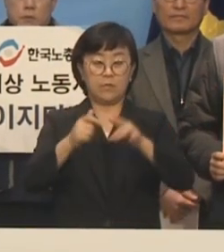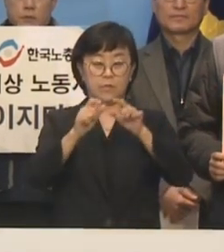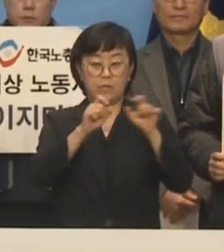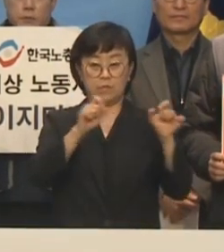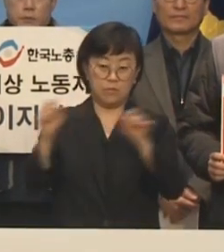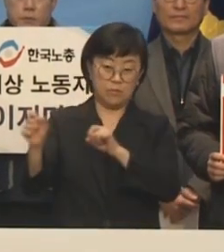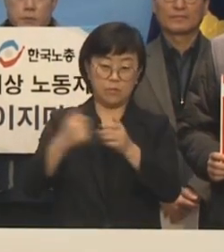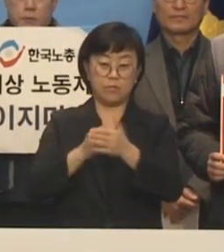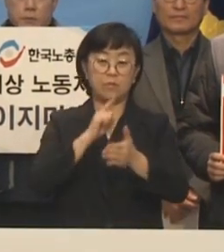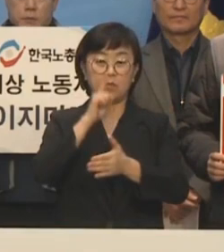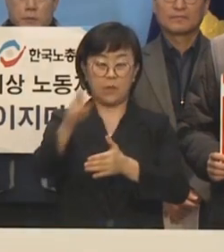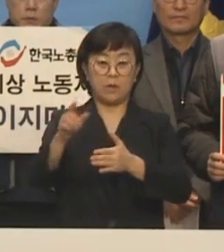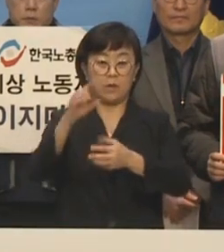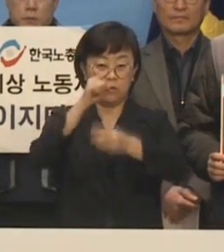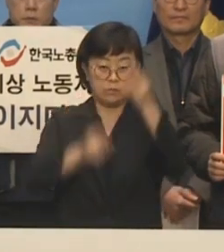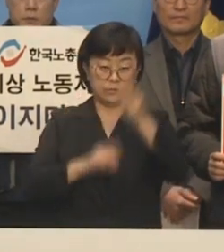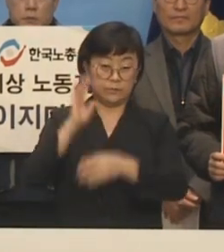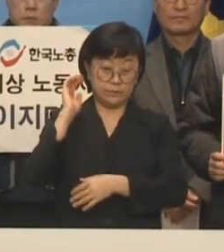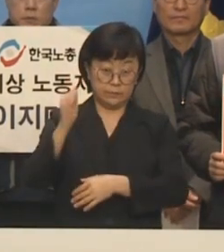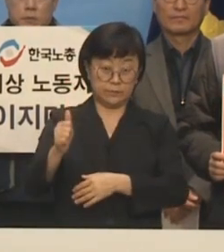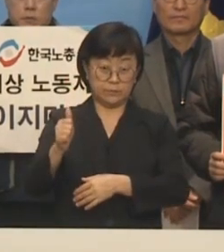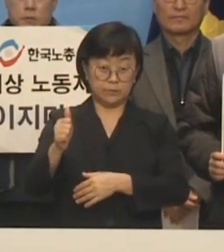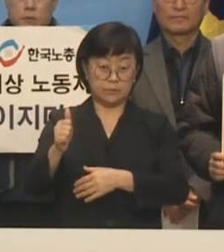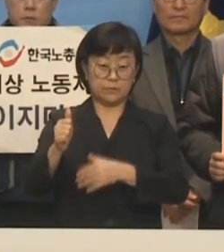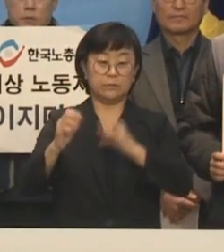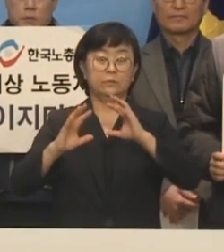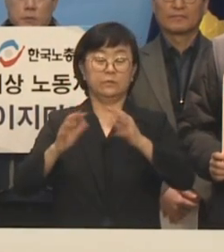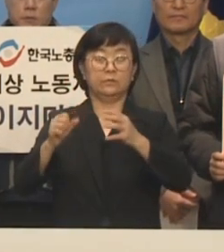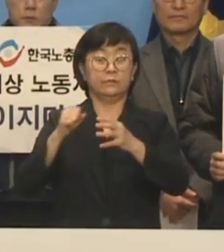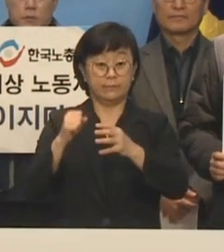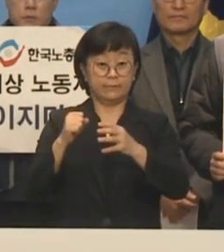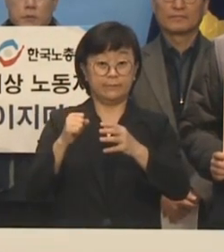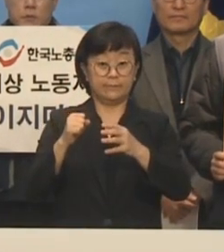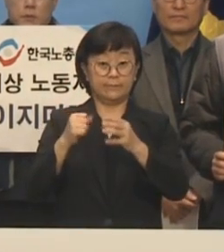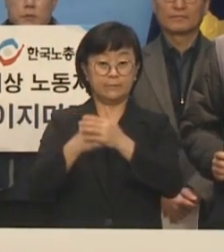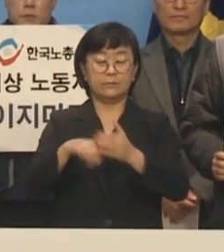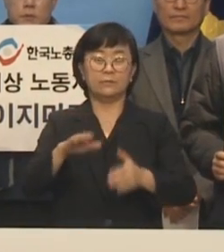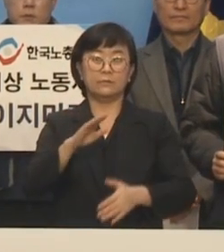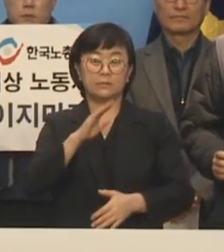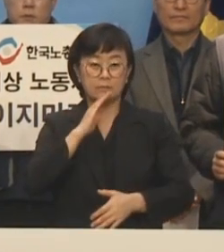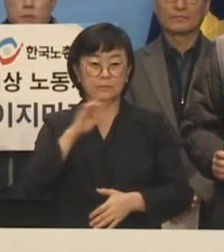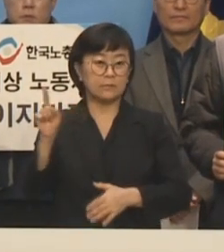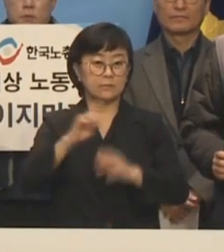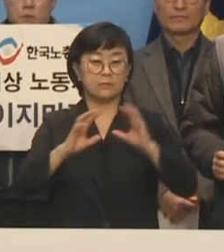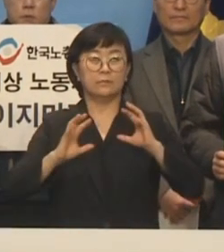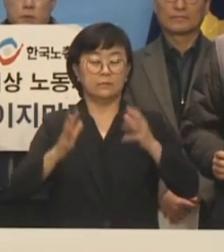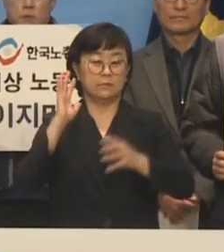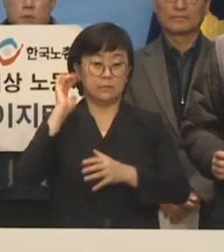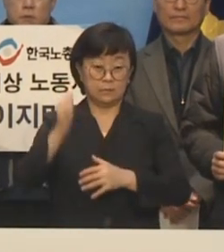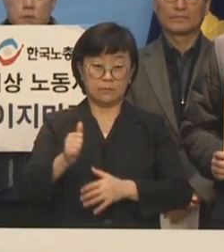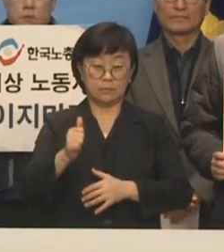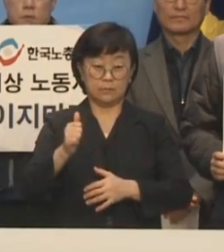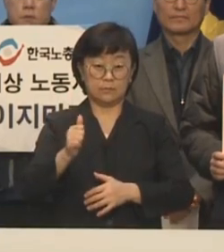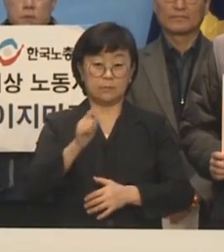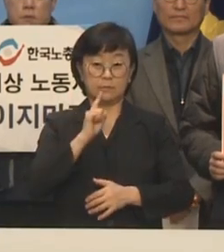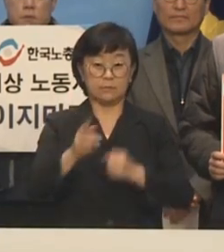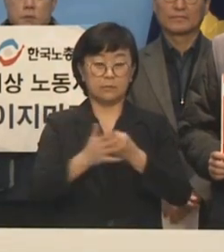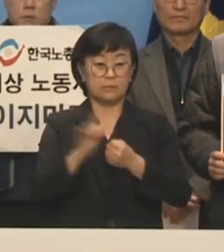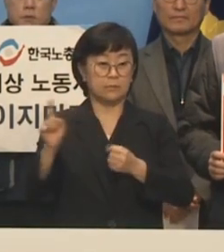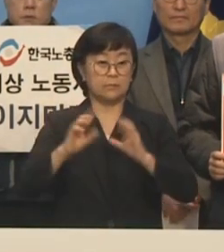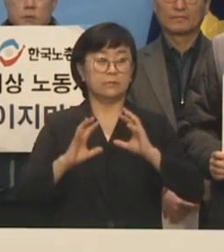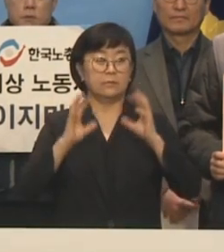주장하는 윤석열 대통령과 국민의힘은 과연 어느 나라 대통령입니까? 어느